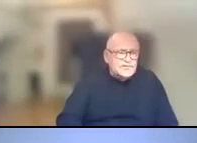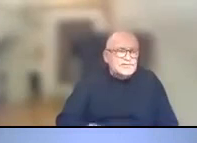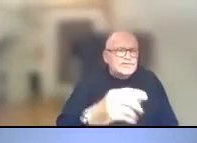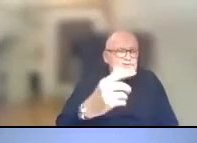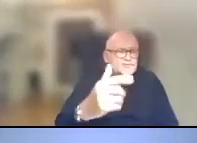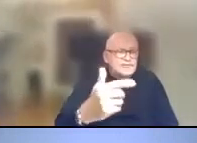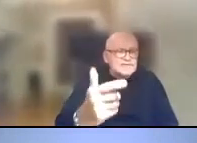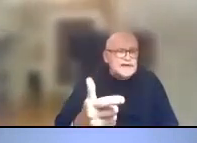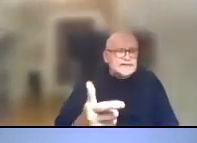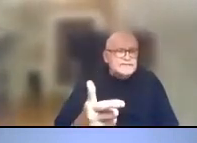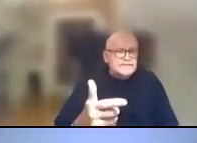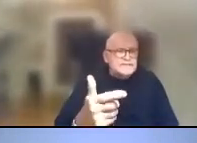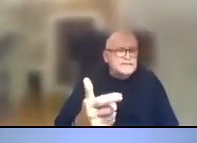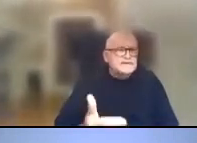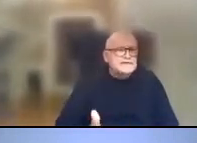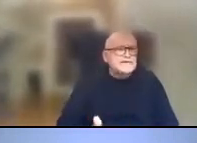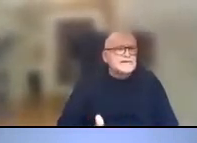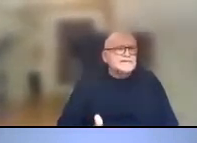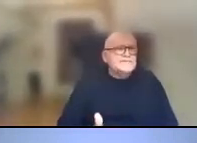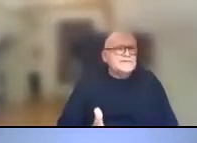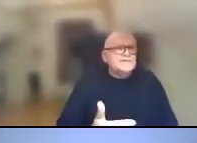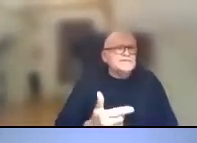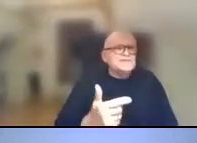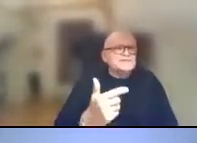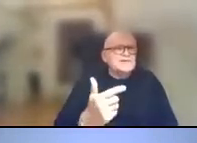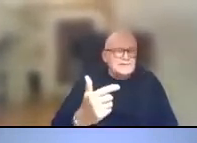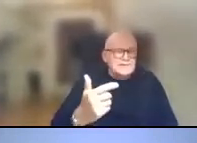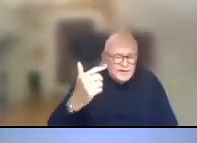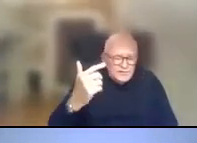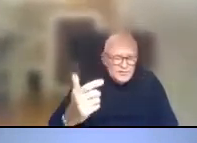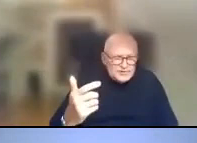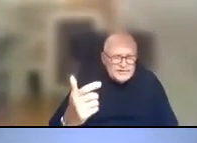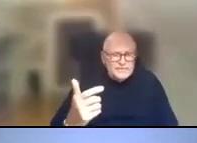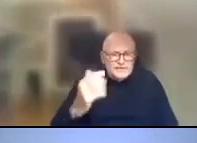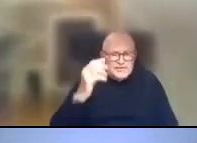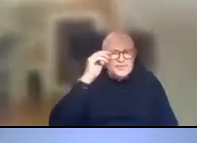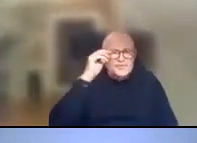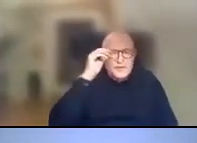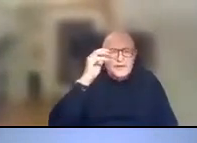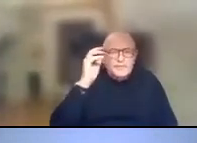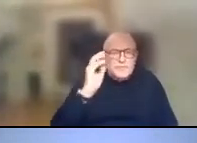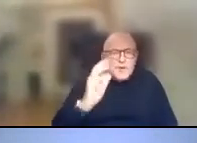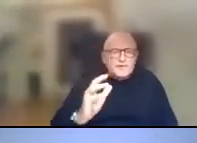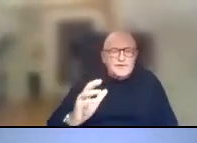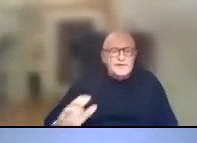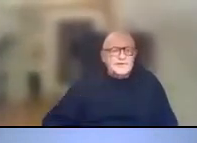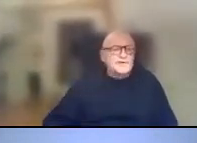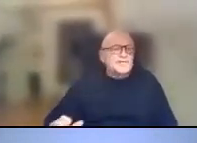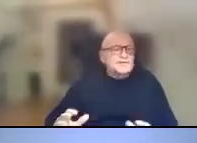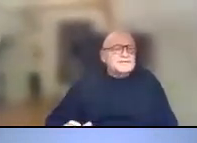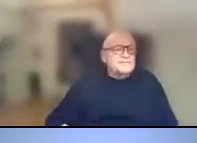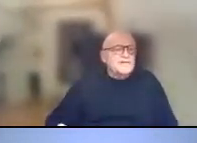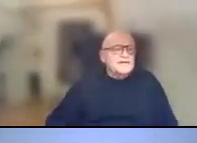Selbstverständlich soll das die Schuld des Einzelnen nicht relativieren. Selbstverständlich muss niemand zum Mörder